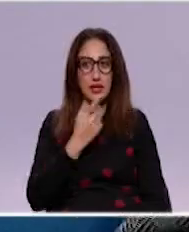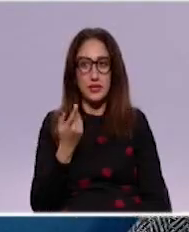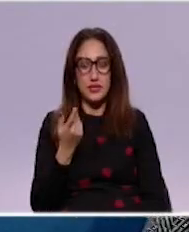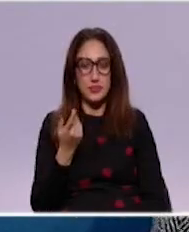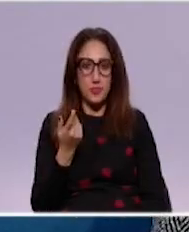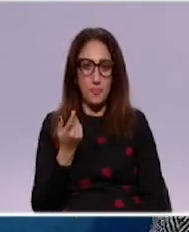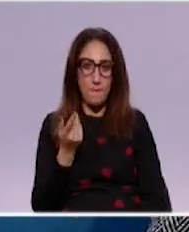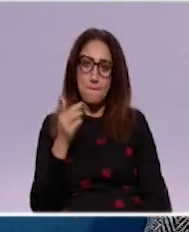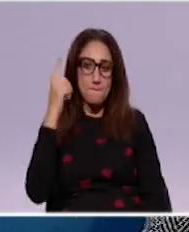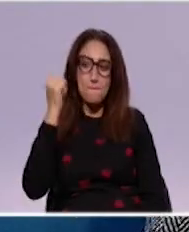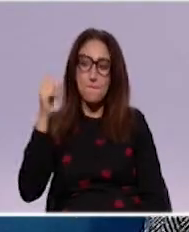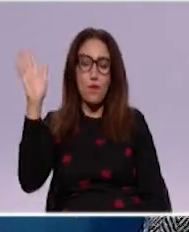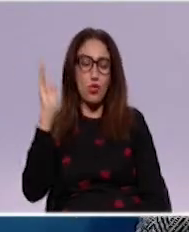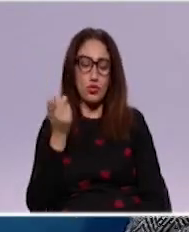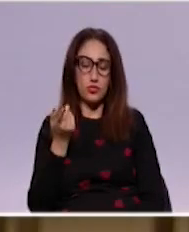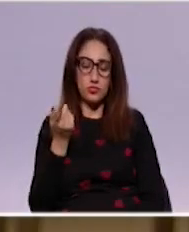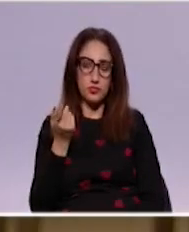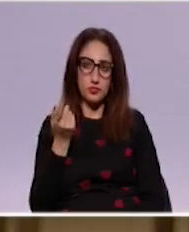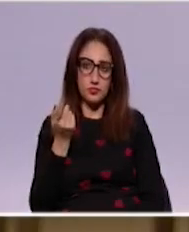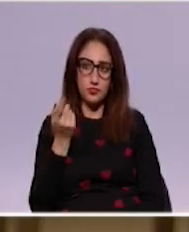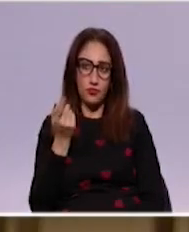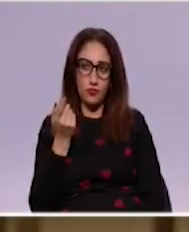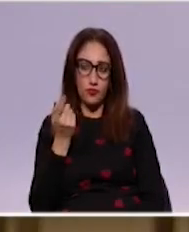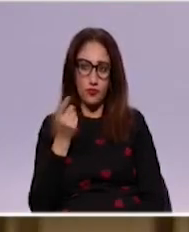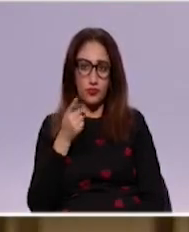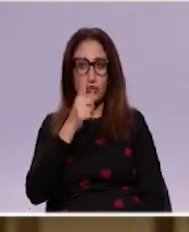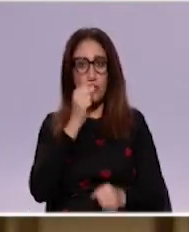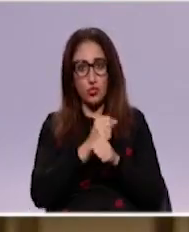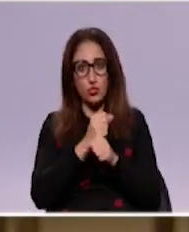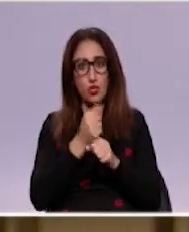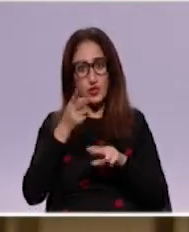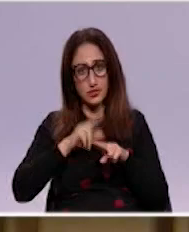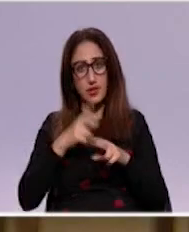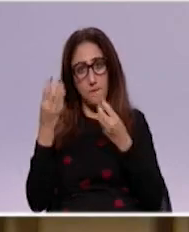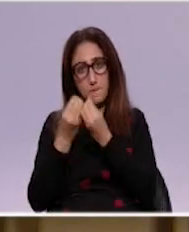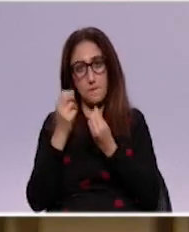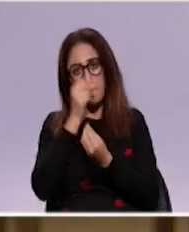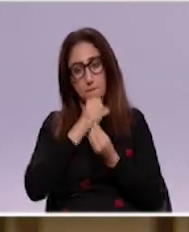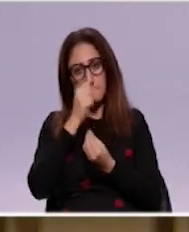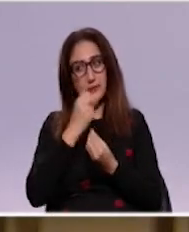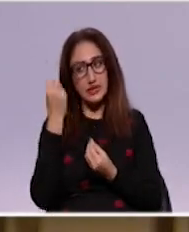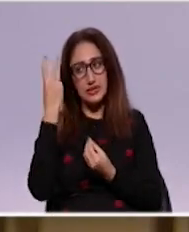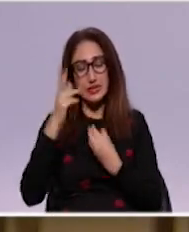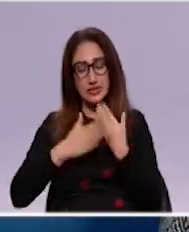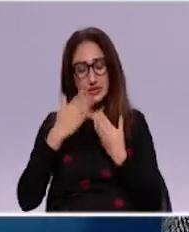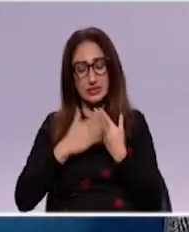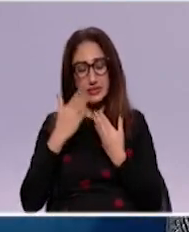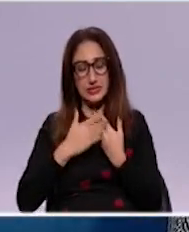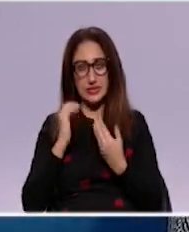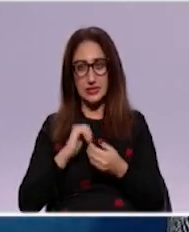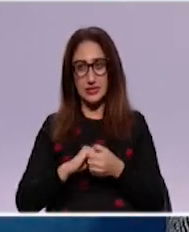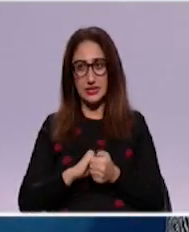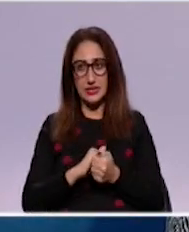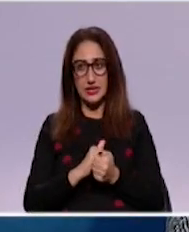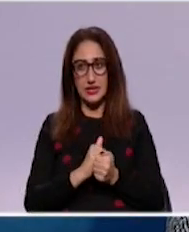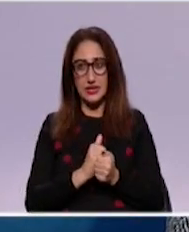لازم تكون كده. بس عايز اقول لك، لكن ما فكرش ترجع تتعاون تاني مع عمرو وتعمل له تجارب جديده وافكار جديده؟ والله فكره اول واحد